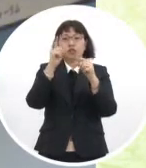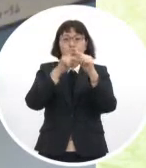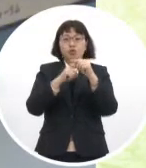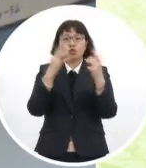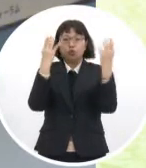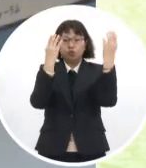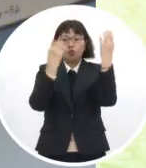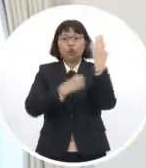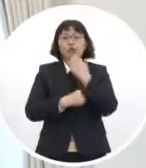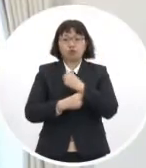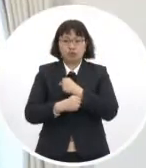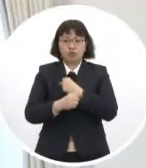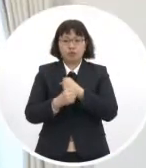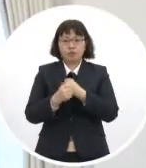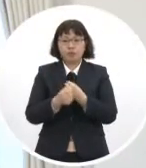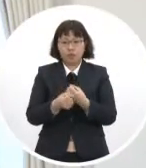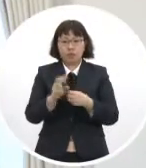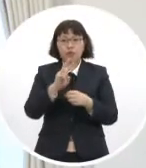催しました。